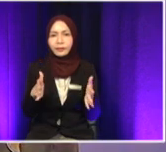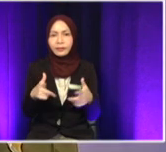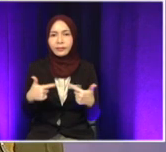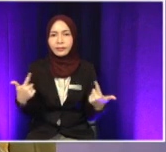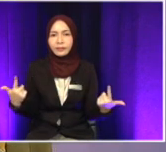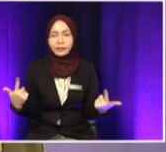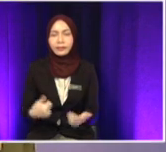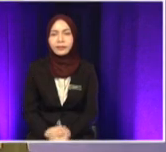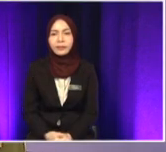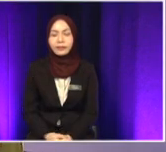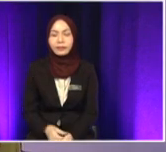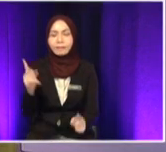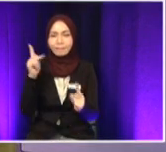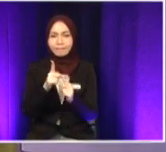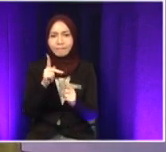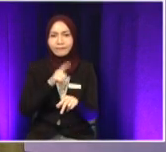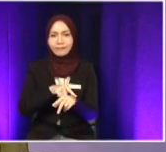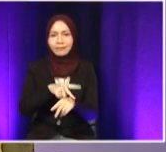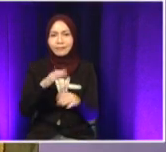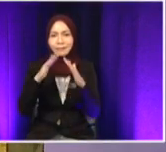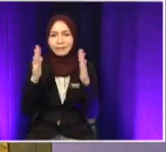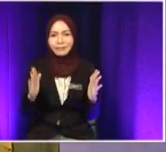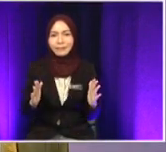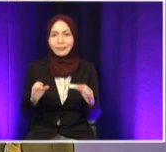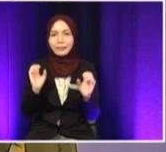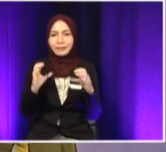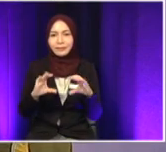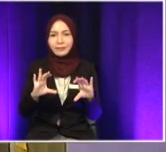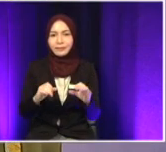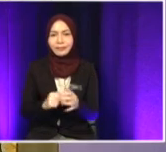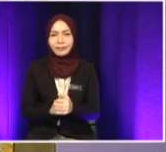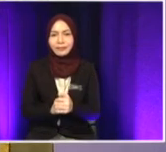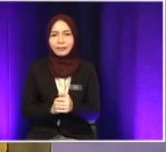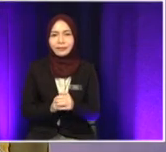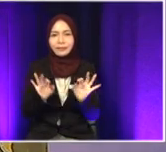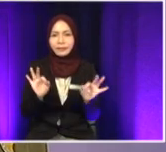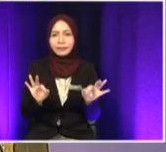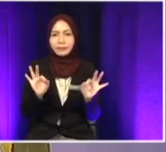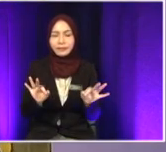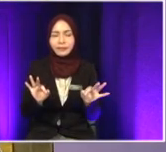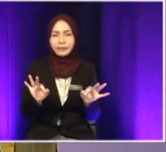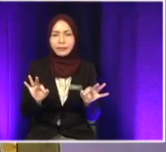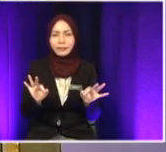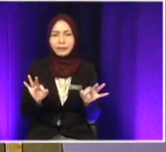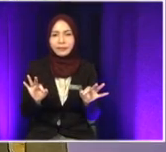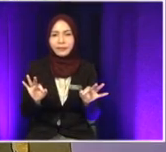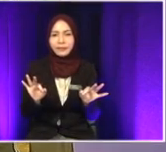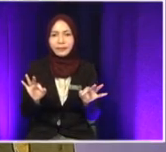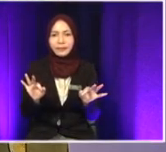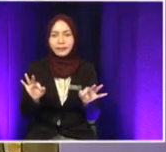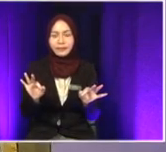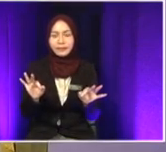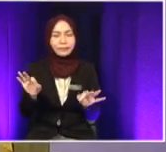coba refleksi diri kalau pasang lagu kalau mendengar radio